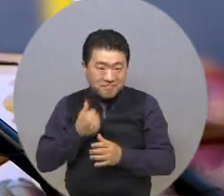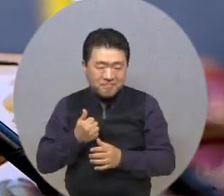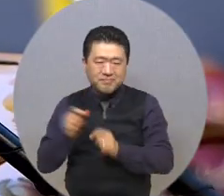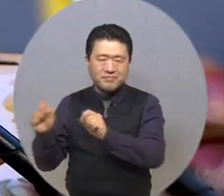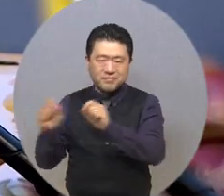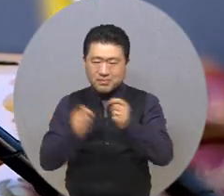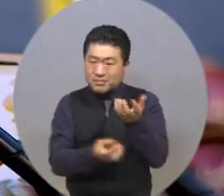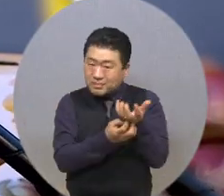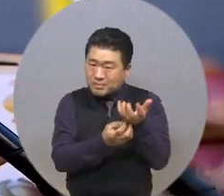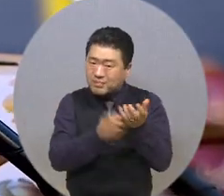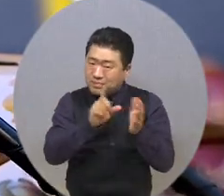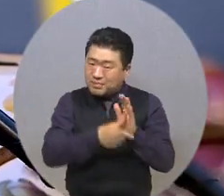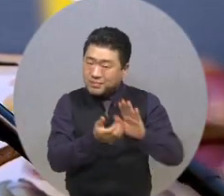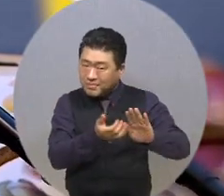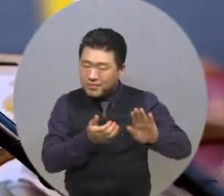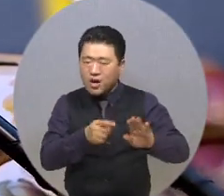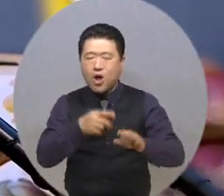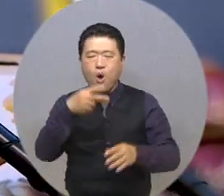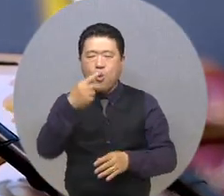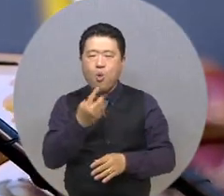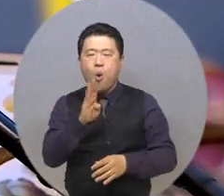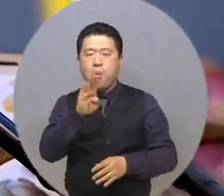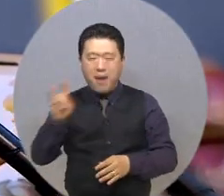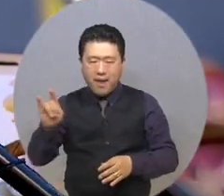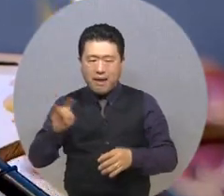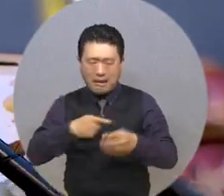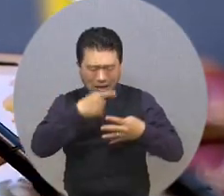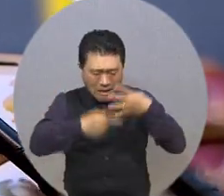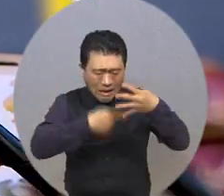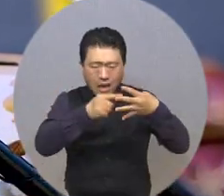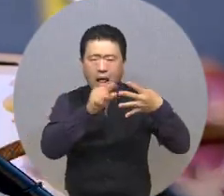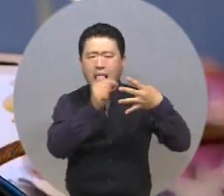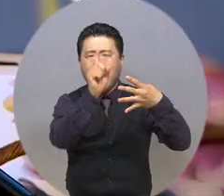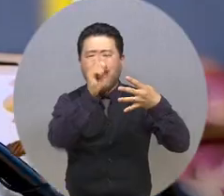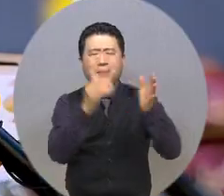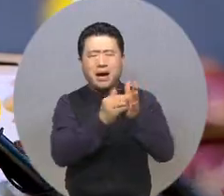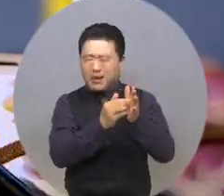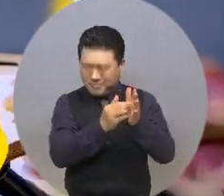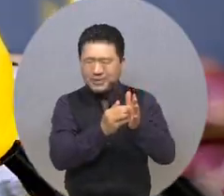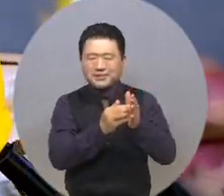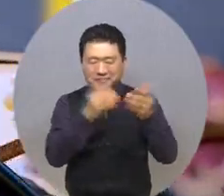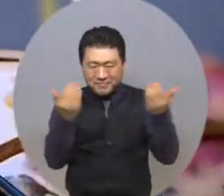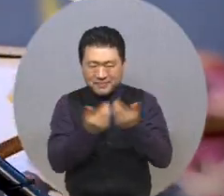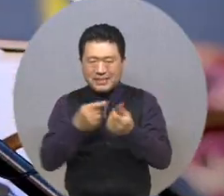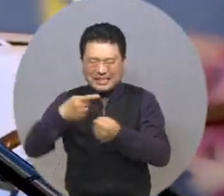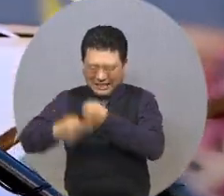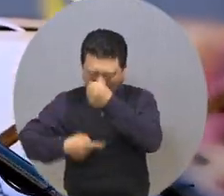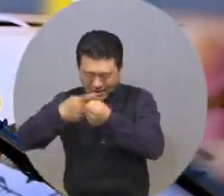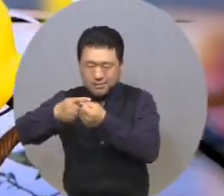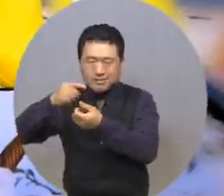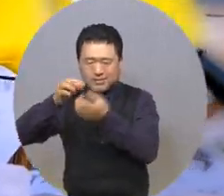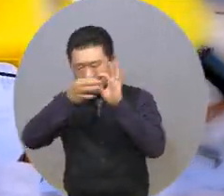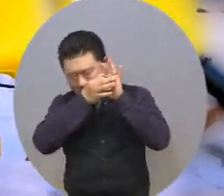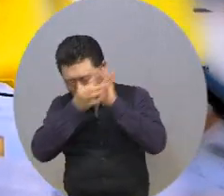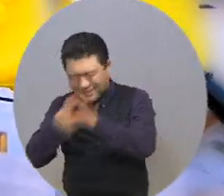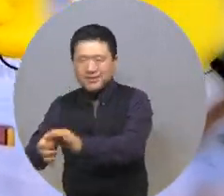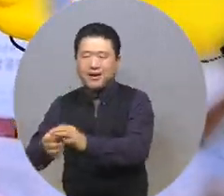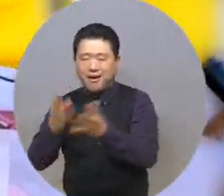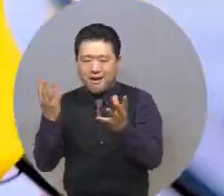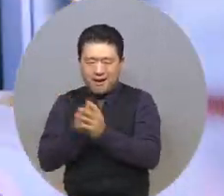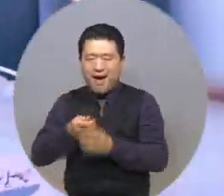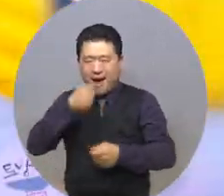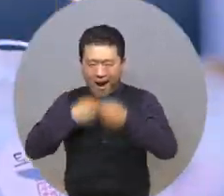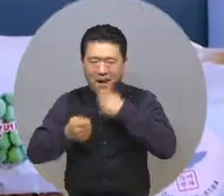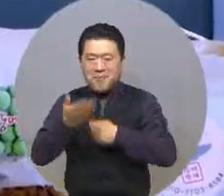푹 달여서 먹으려면 이 과일이 나는 그 계절밖에 먹을 수가 없어요. 그래서 저희는 1년 내내 사계절 내내